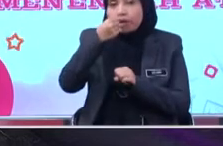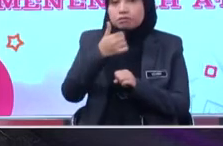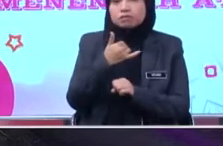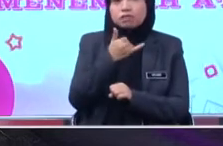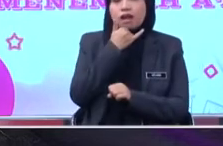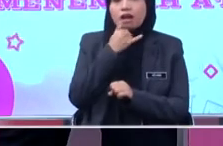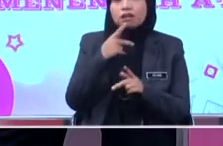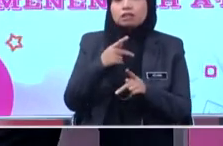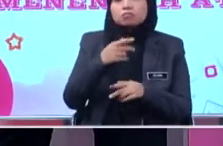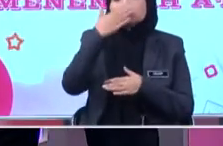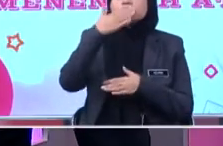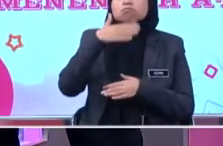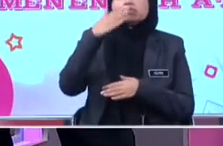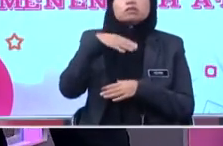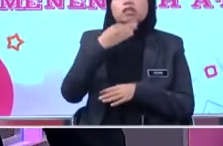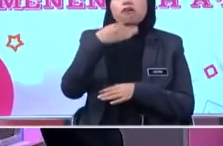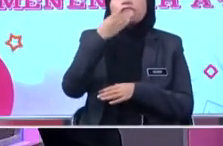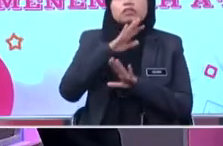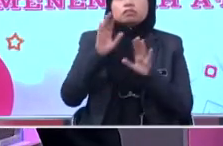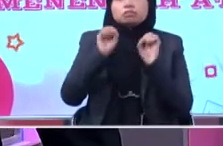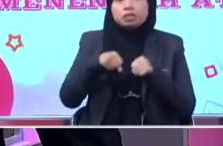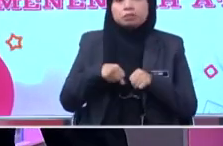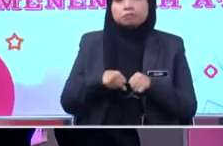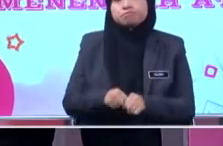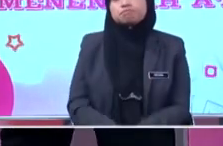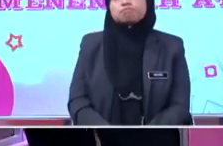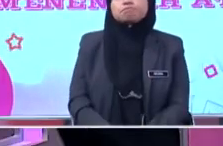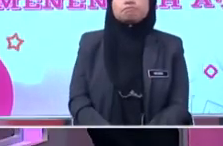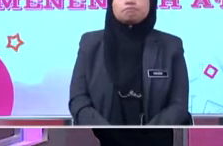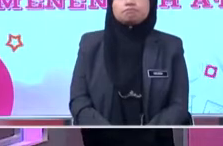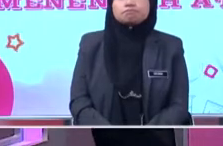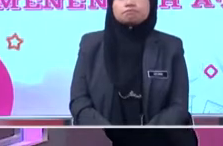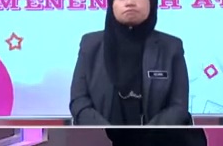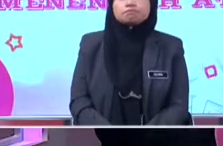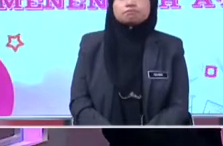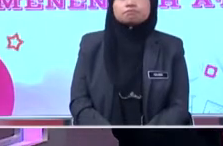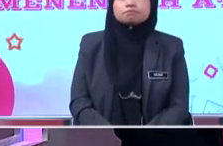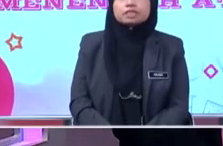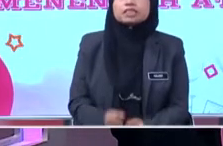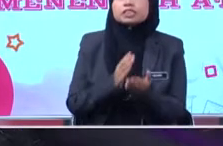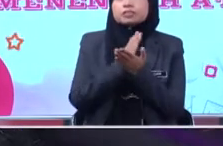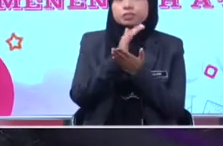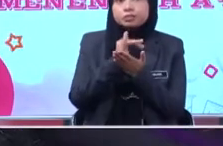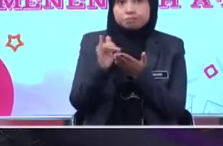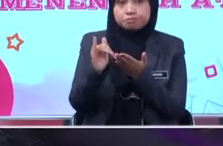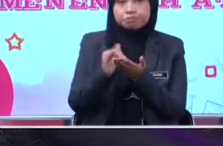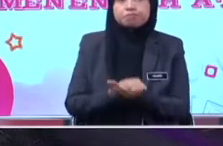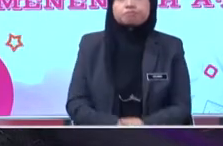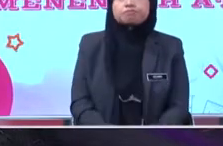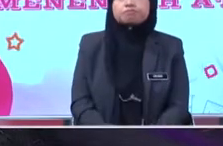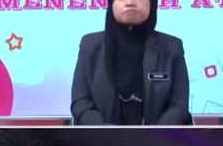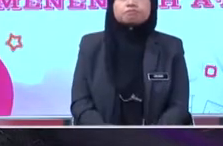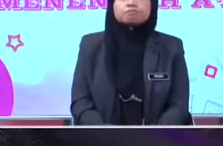letak darah sekan ada dengungan di dihydro baik dan seterusnya style oke